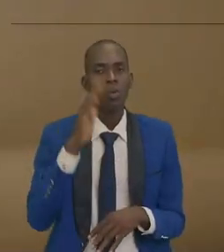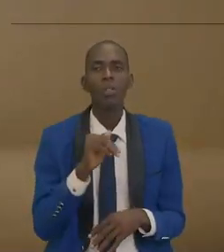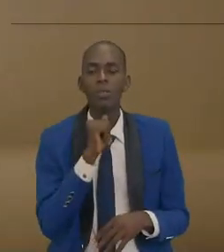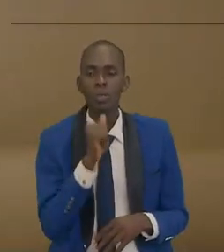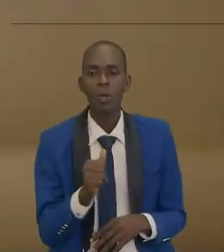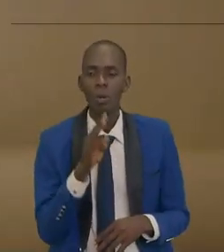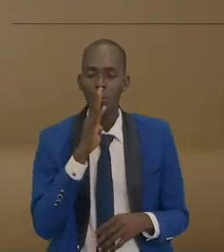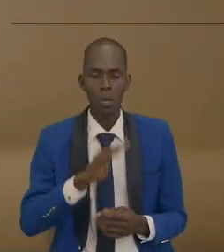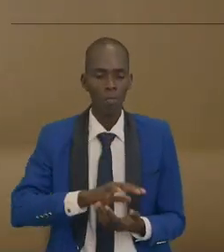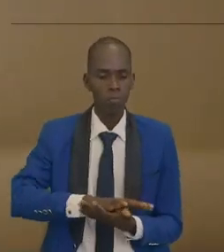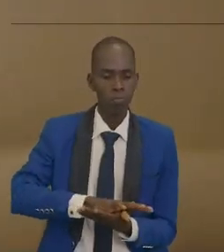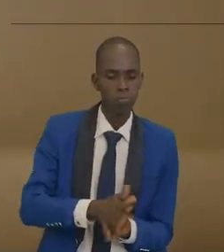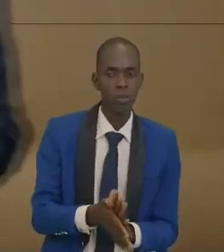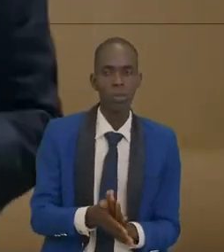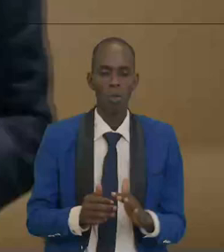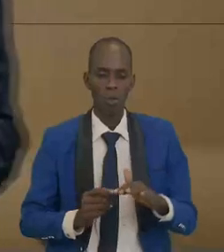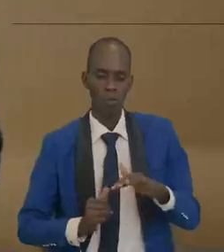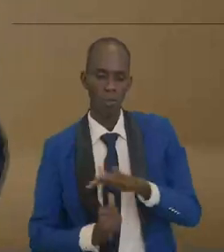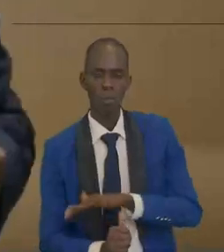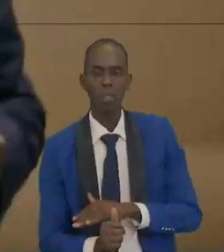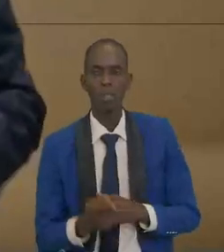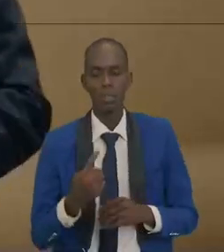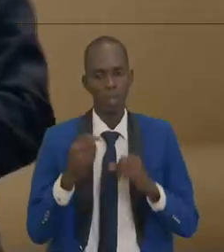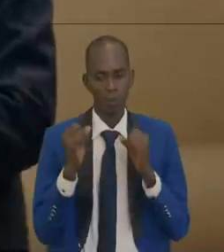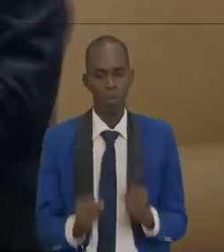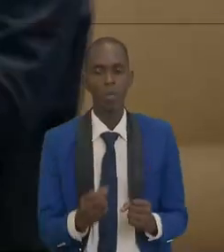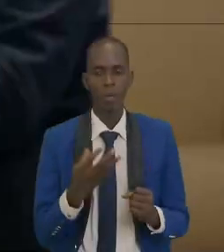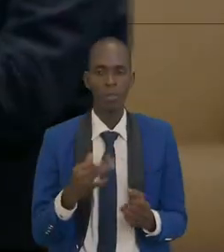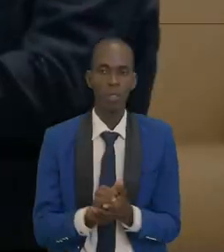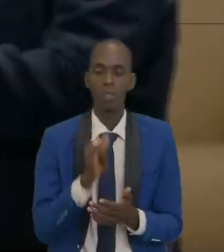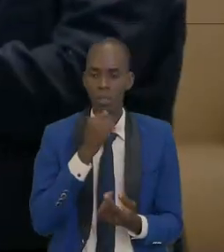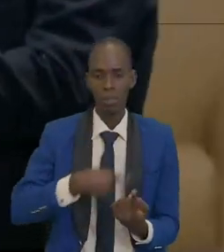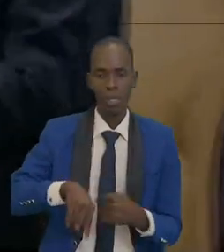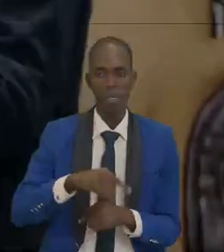plus foulée par les puissances qui existent,